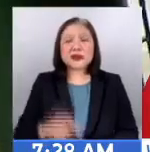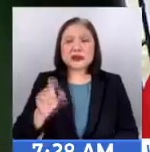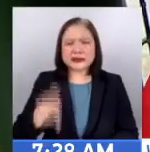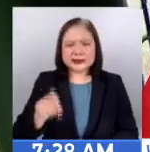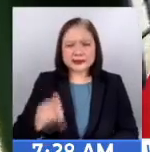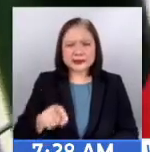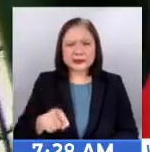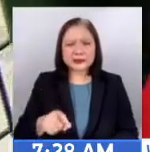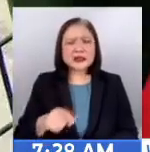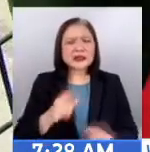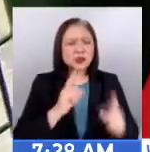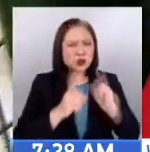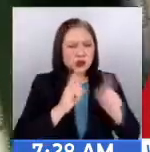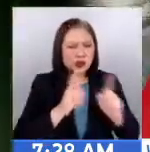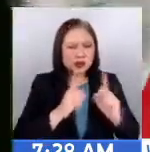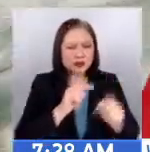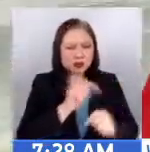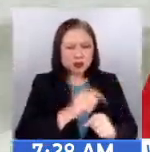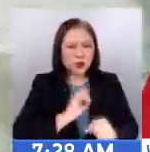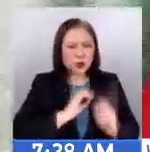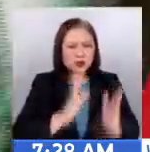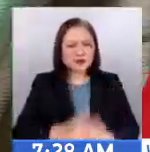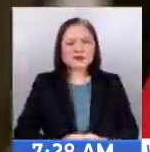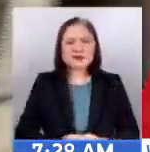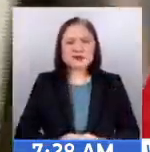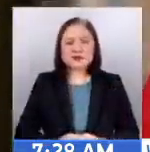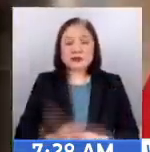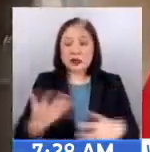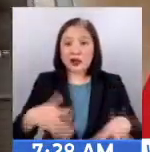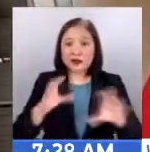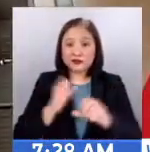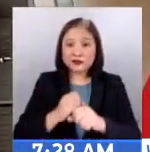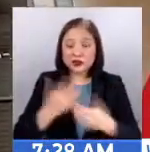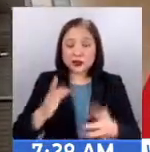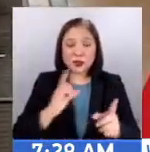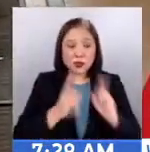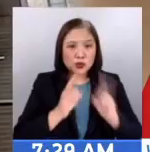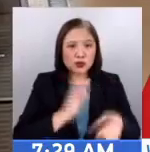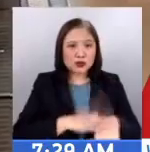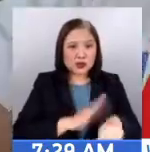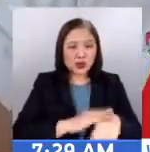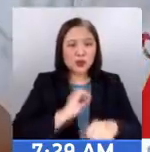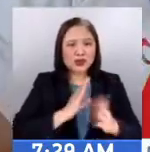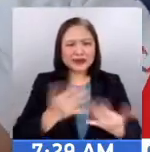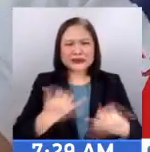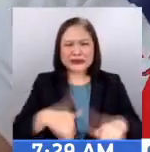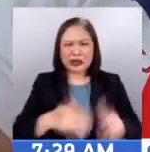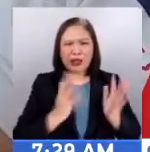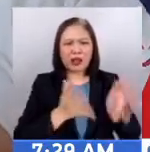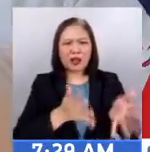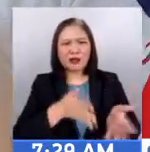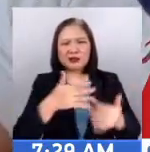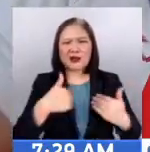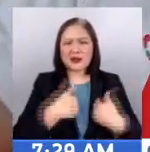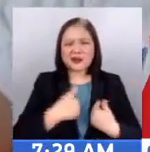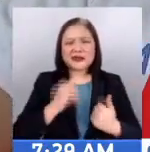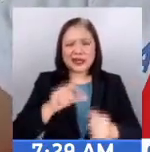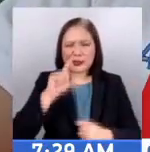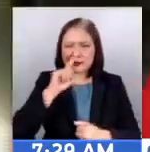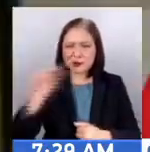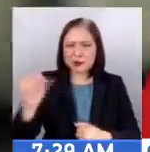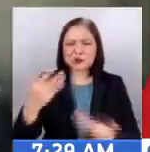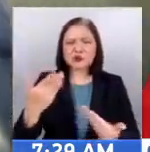kausapin. Pero kung napagsabihan ng may-ari ng hayop pero patuloy pa rin sa pagpapabaya, maaari silang i-report sa mga law enforcement